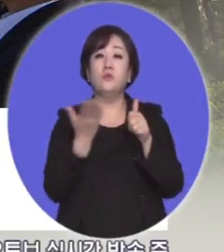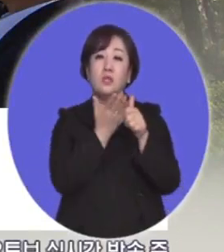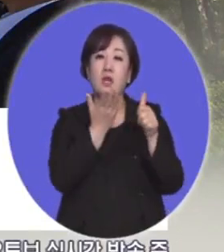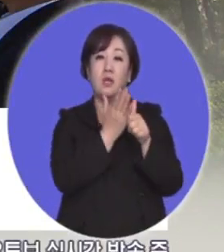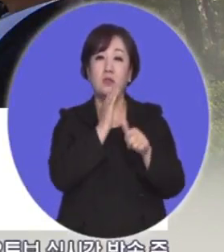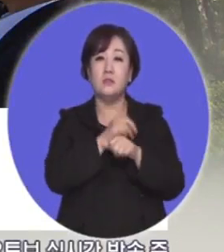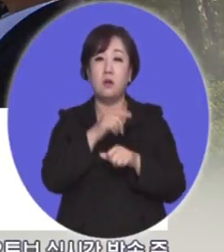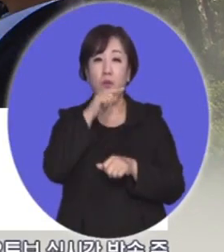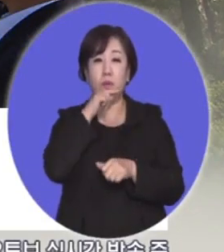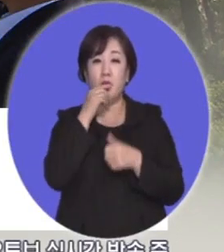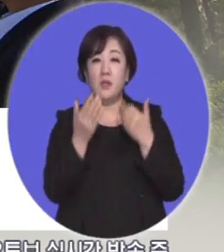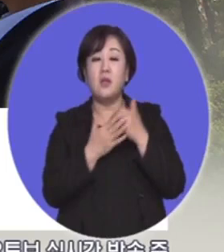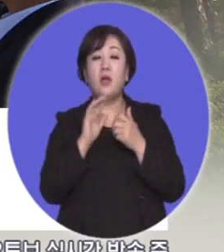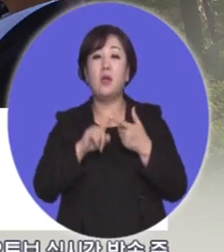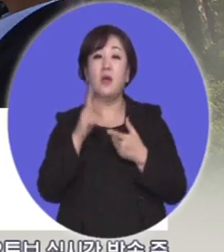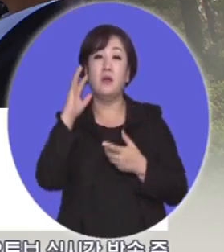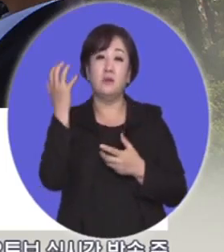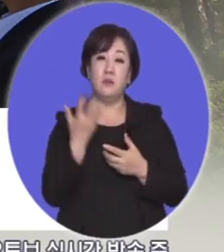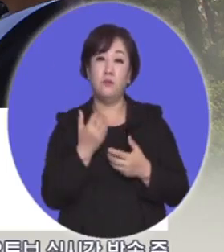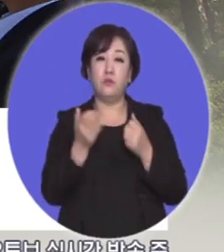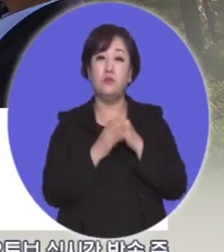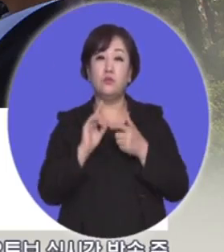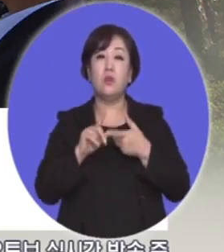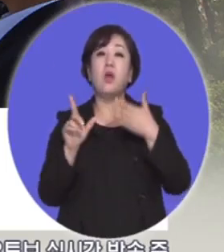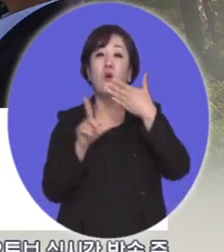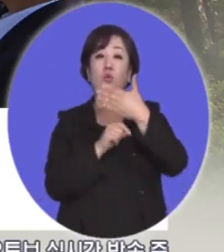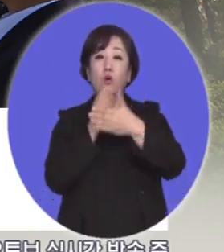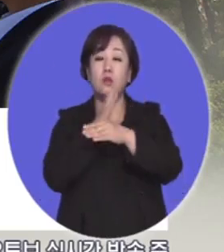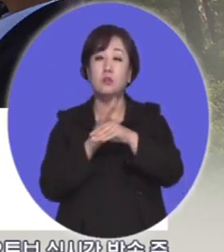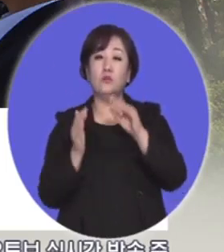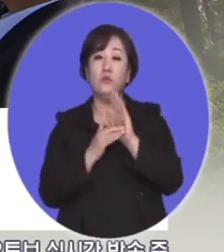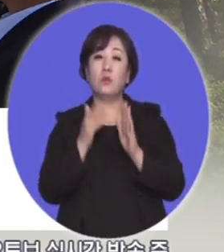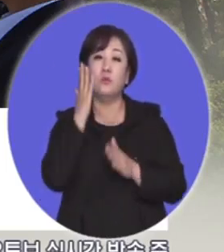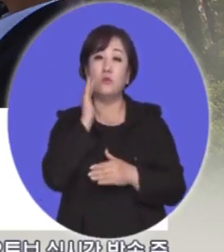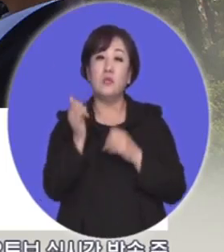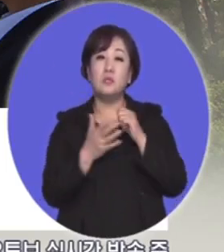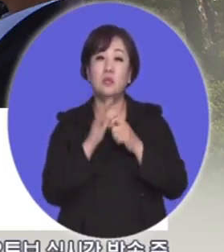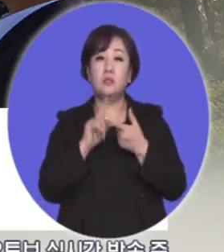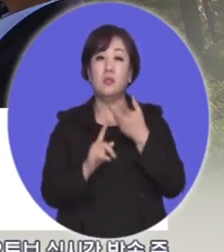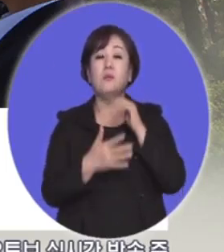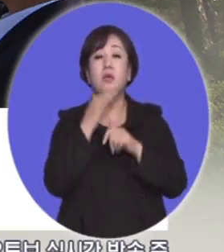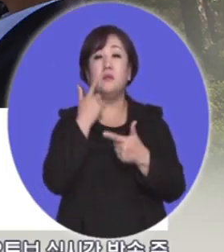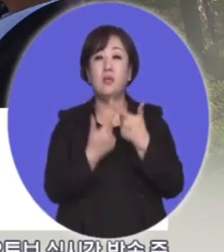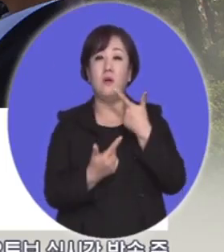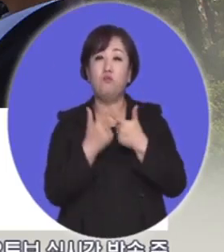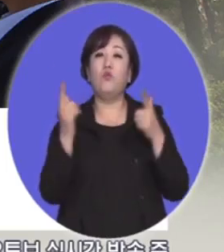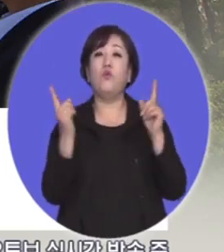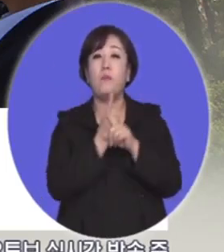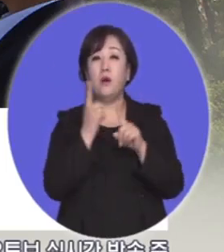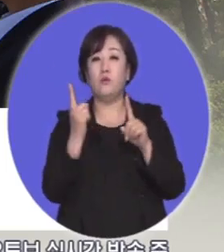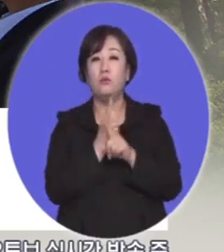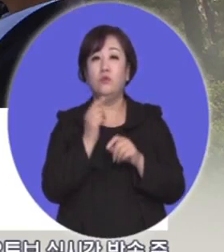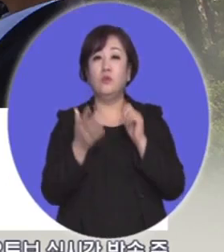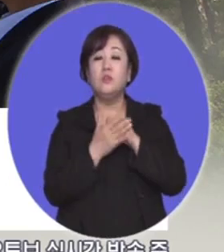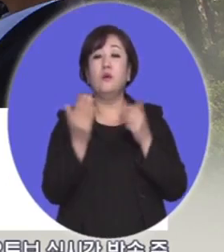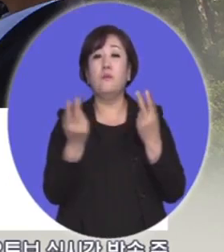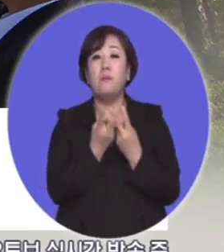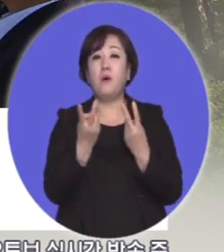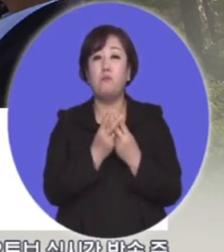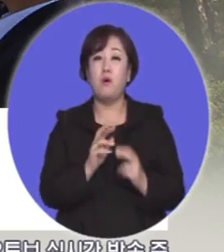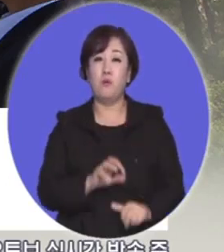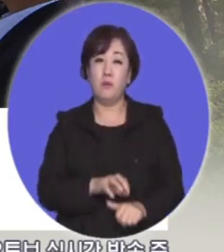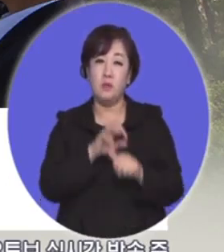피해를 입히는 태풍이 울산엔 주로 9월에 상륙하기 때문에 이를 피하겠다는 계산입니다. 김진구